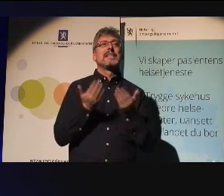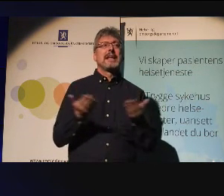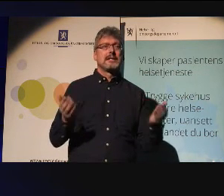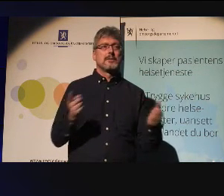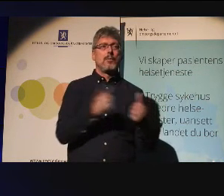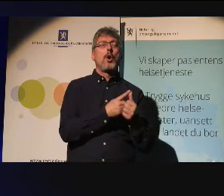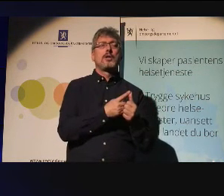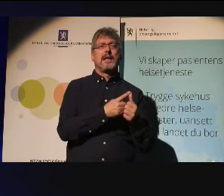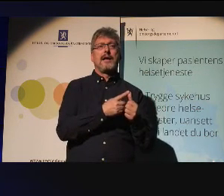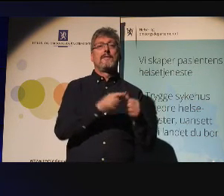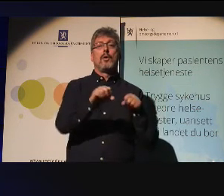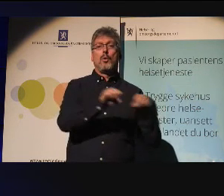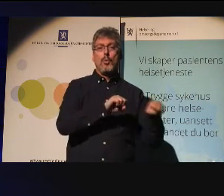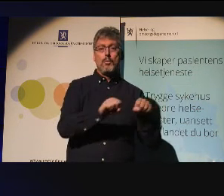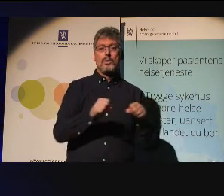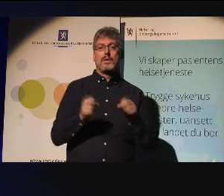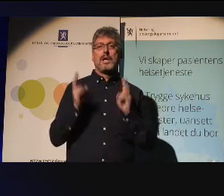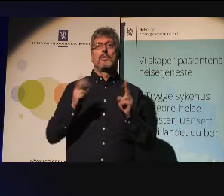og for oss.